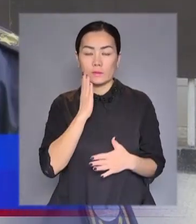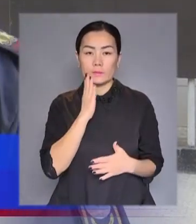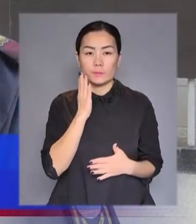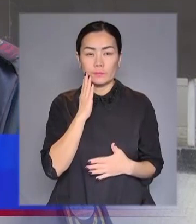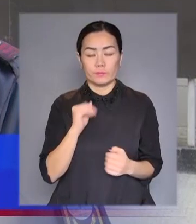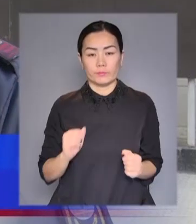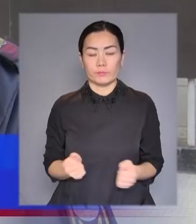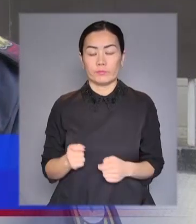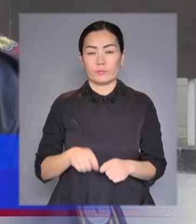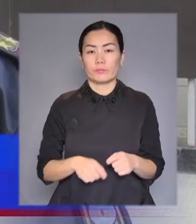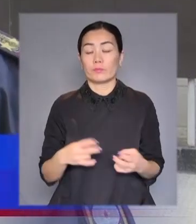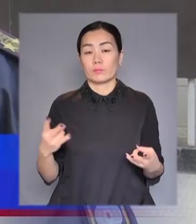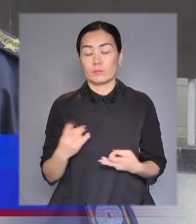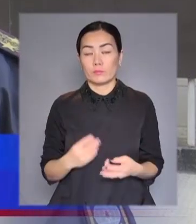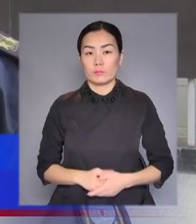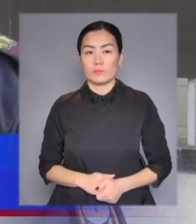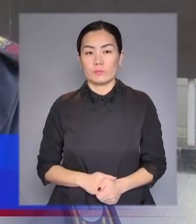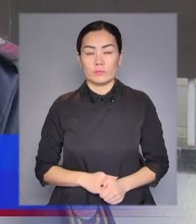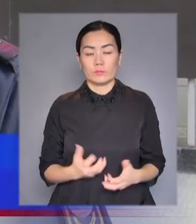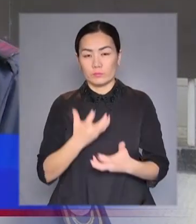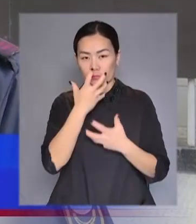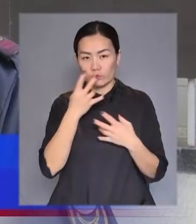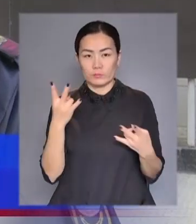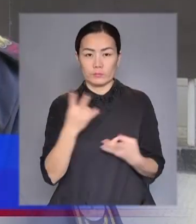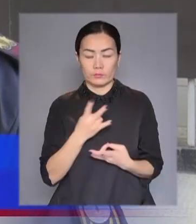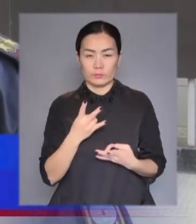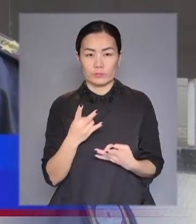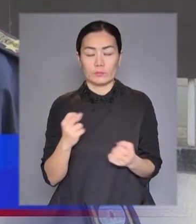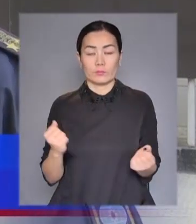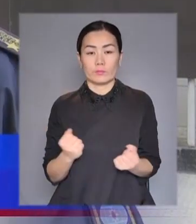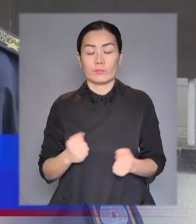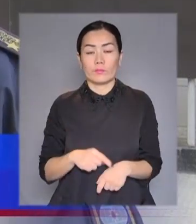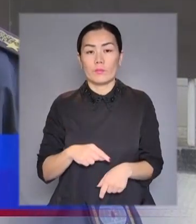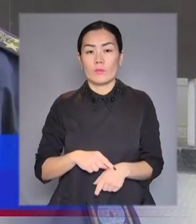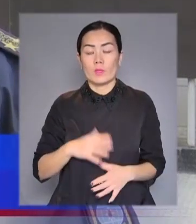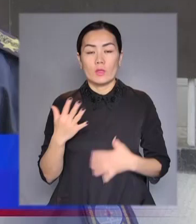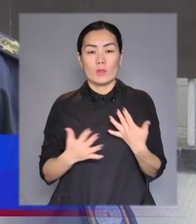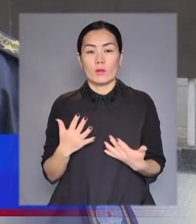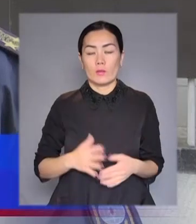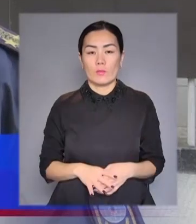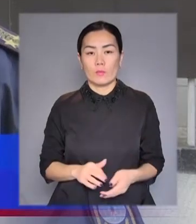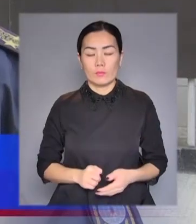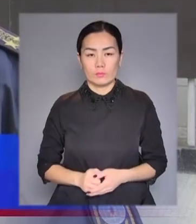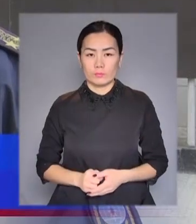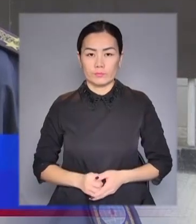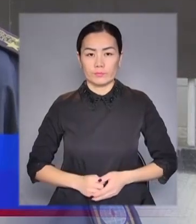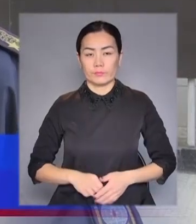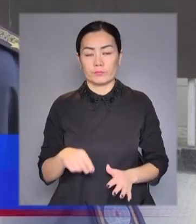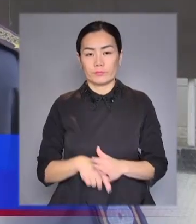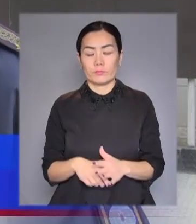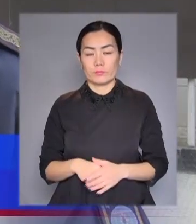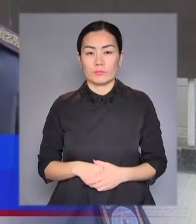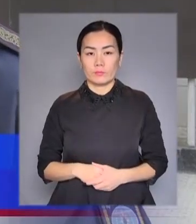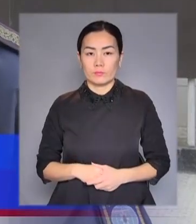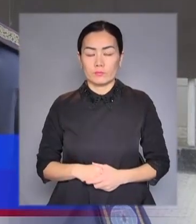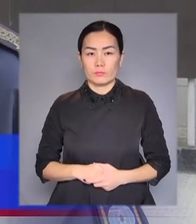өзгеруін қадағалауға тырысыңыз. Жылы киініп шығыңыз. Суық ауа райында әсіресе қатты жел кезінде жалпы денеңіздің жекелеген